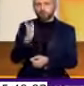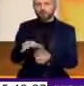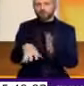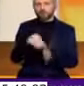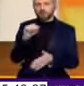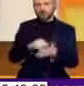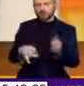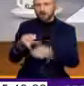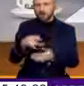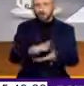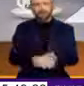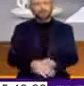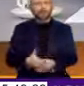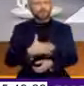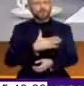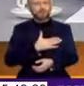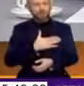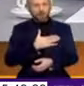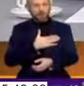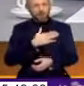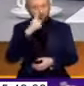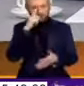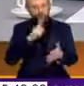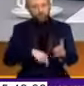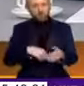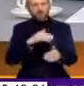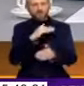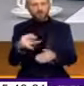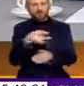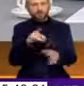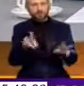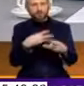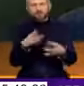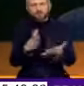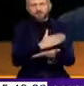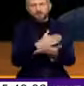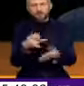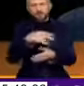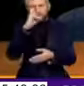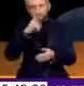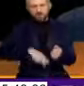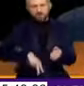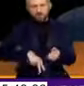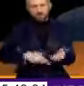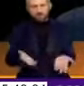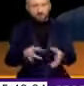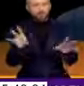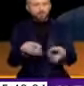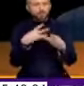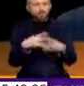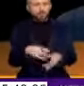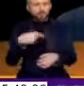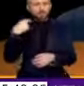вибрані від району? Отже, на моє тверде переконання, на рівні районів не потрібні взагалі райдержадміністрації. Не